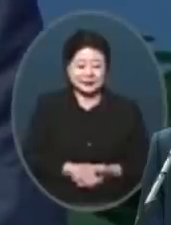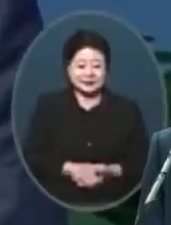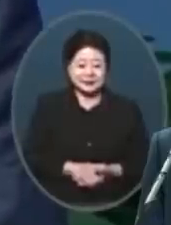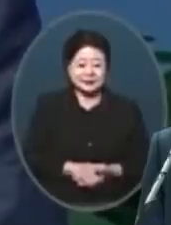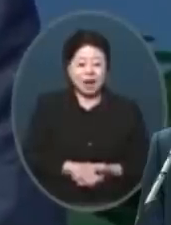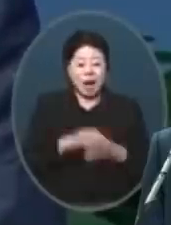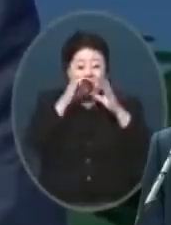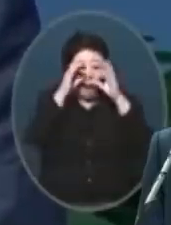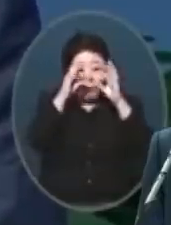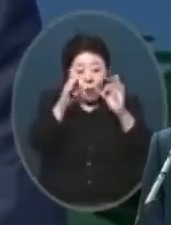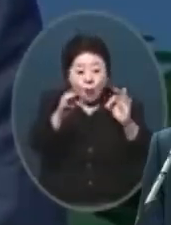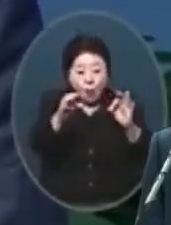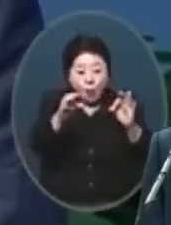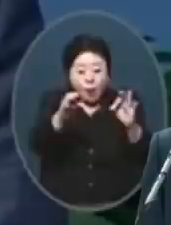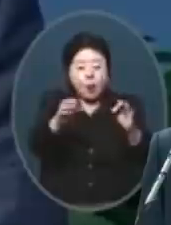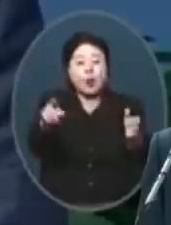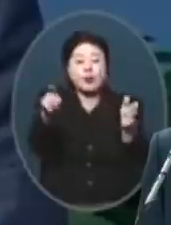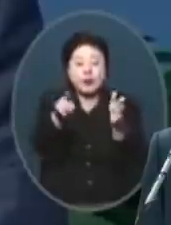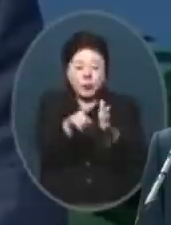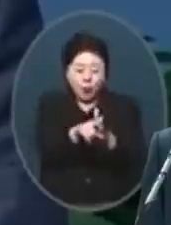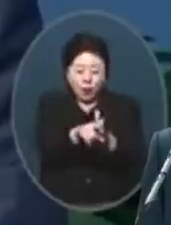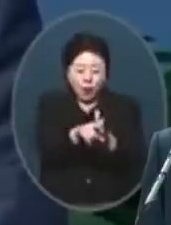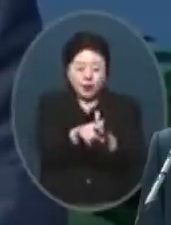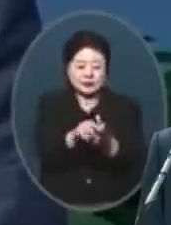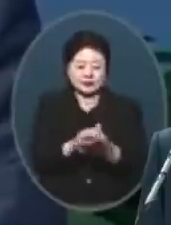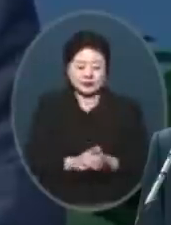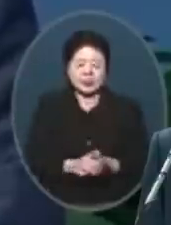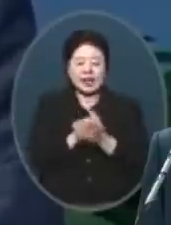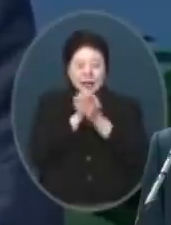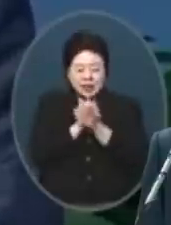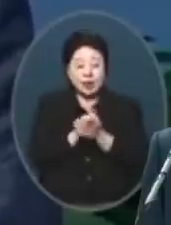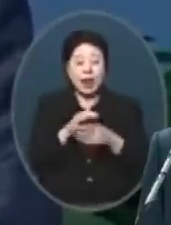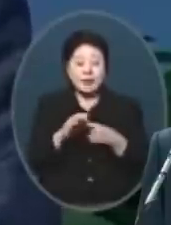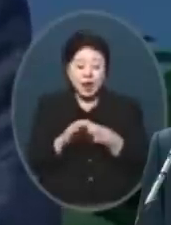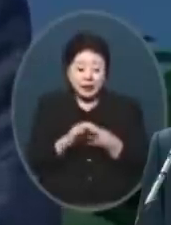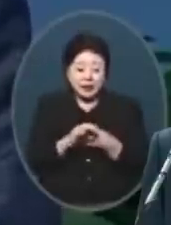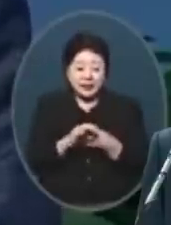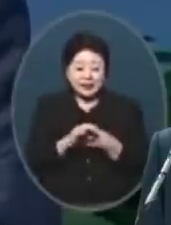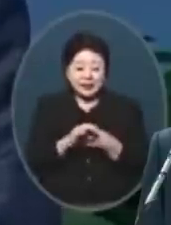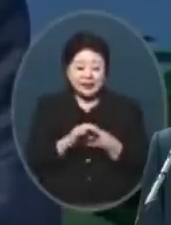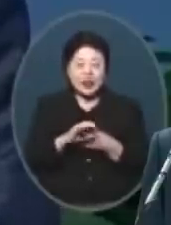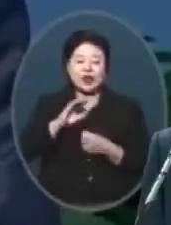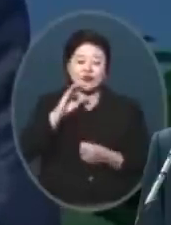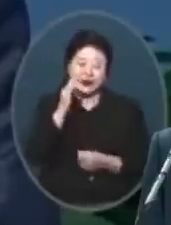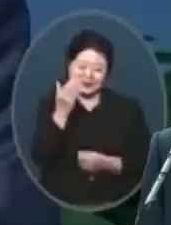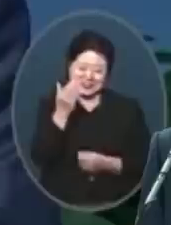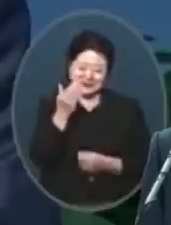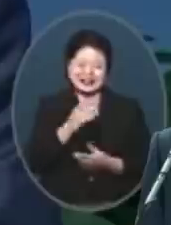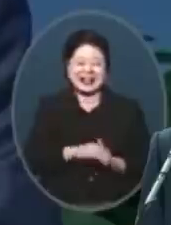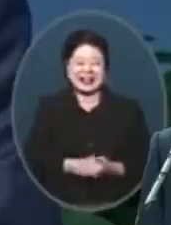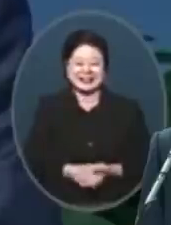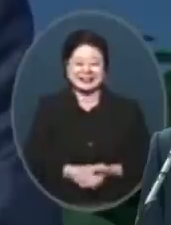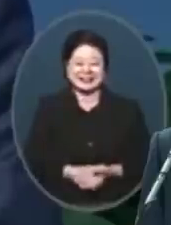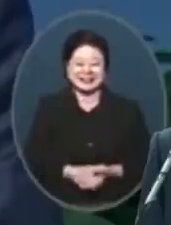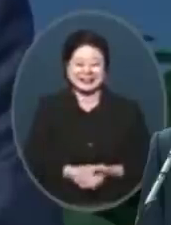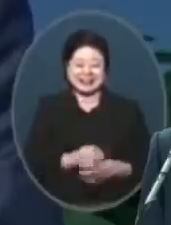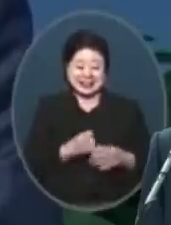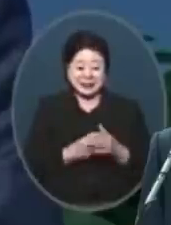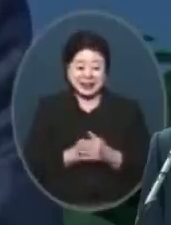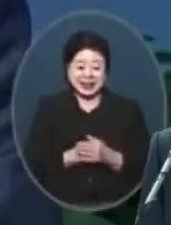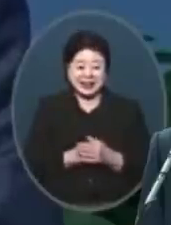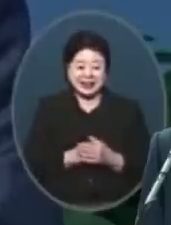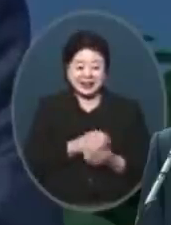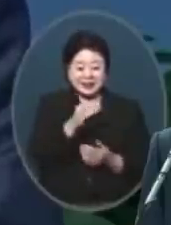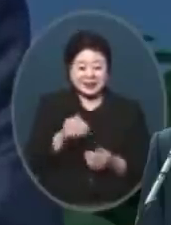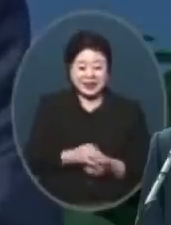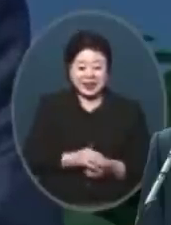보고 믿고 기도하면 되는 것입니다. 그러므로